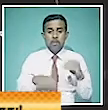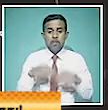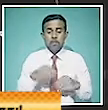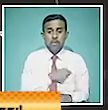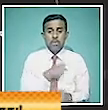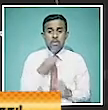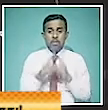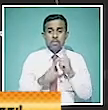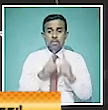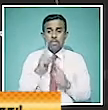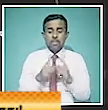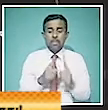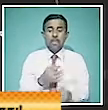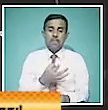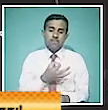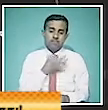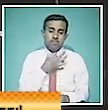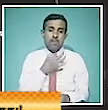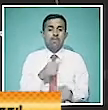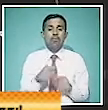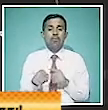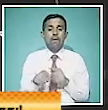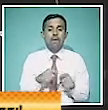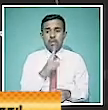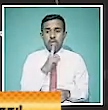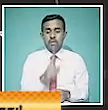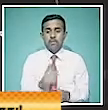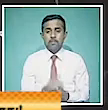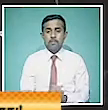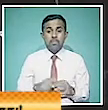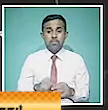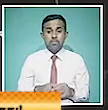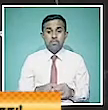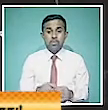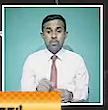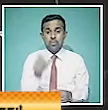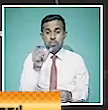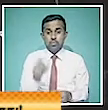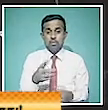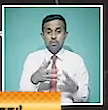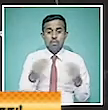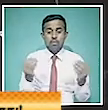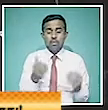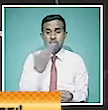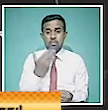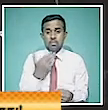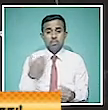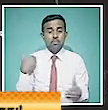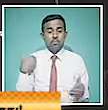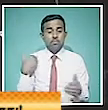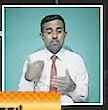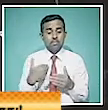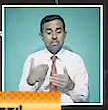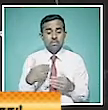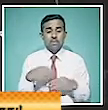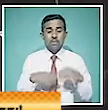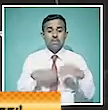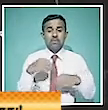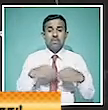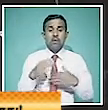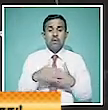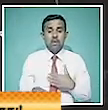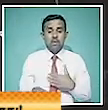இருக்கிறது. எனவே இவ்வாறான பிரச்சனைகளை தீர்ப்பதற்கு உங்களால் முடியும். உங்களுடைய அனுபவம், உங்களுடைய முதிர்ச்சி, உங்களுடைய மற்ற சமூகங்களோடு